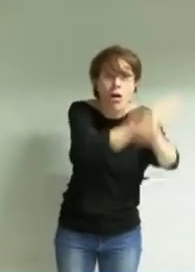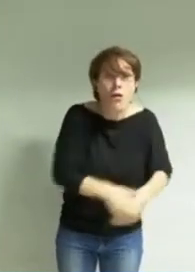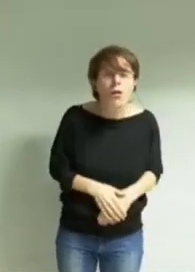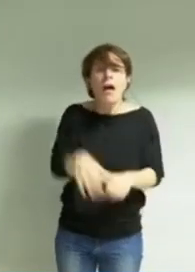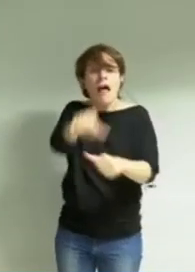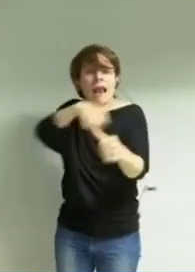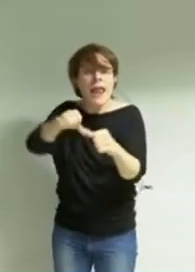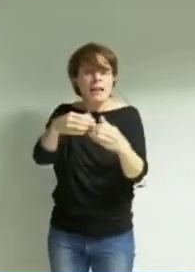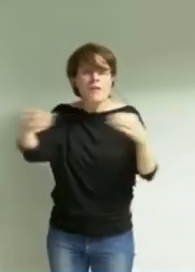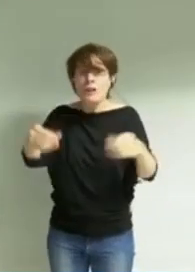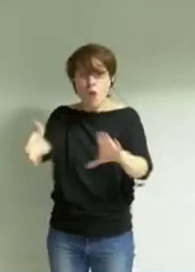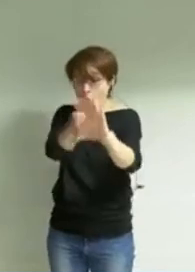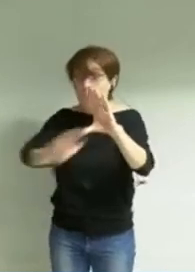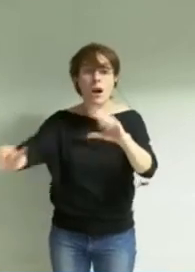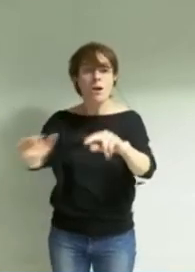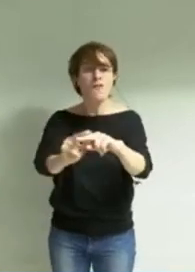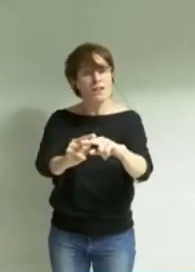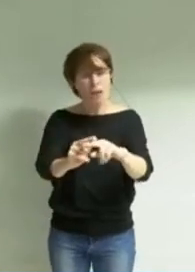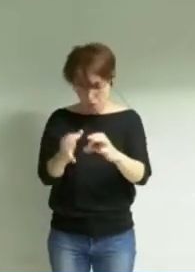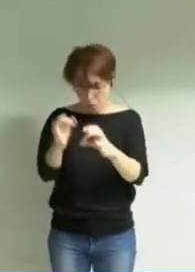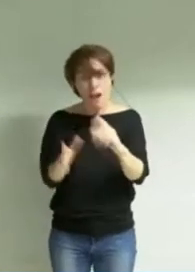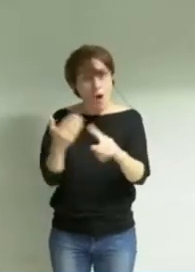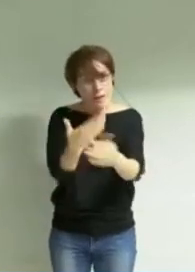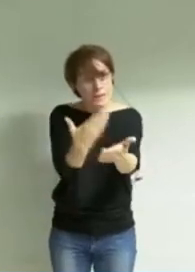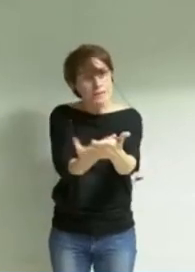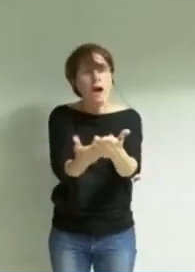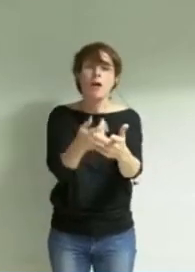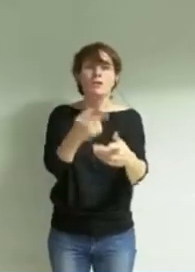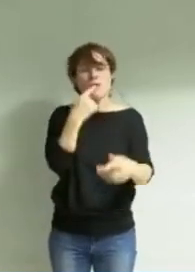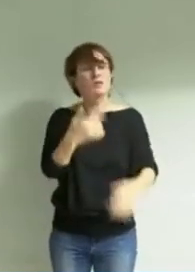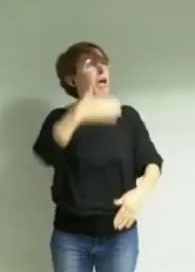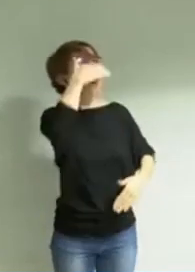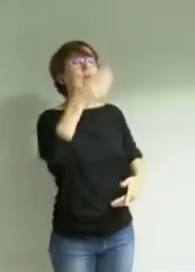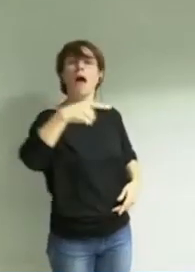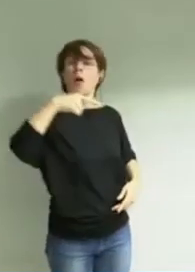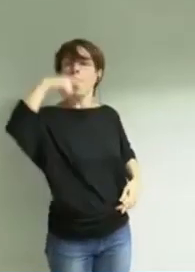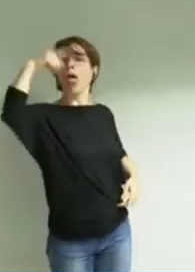alimenté, quand on a un bilan pareil, écoutez, on n'est pas là quand même à la ramener, à donner des leçons aux autres.